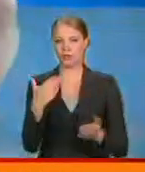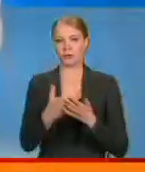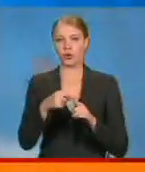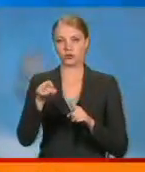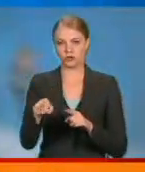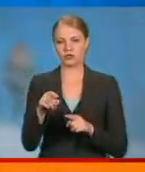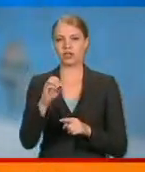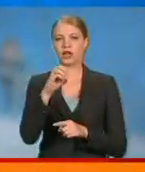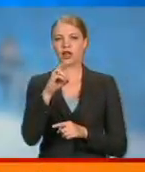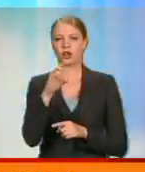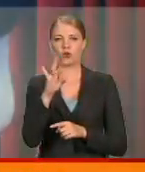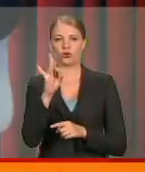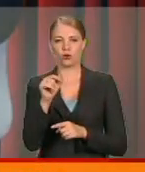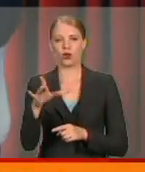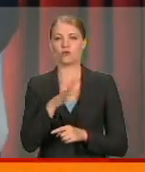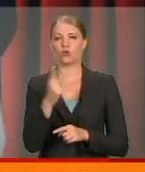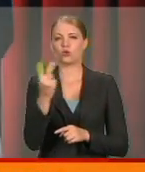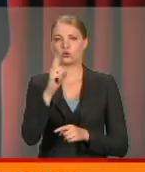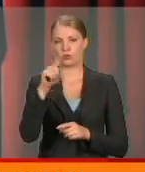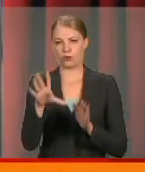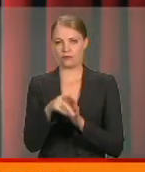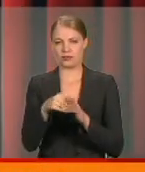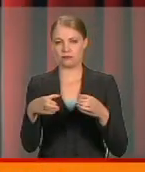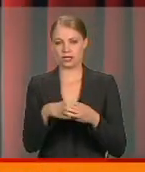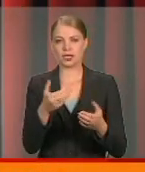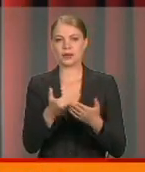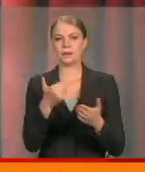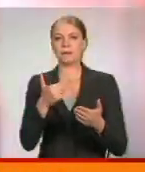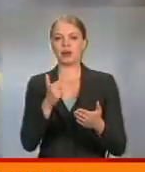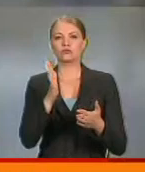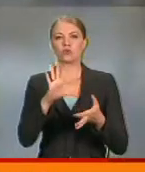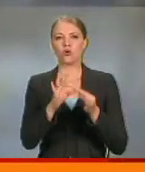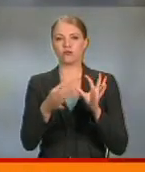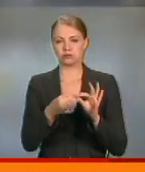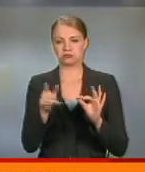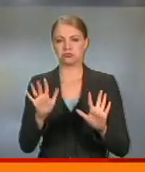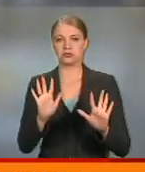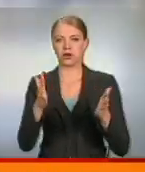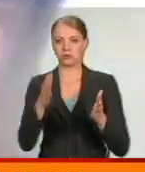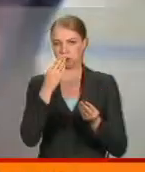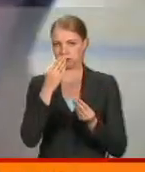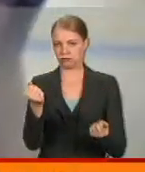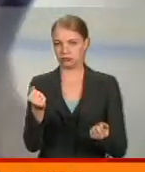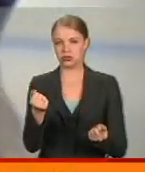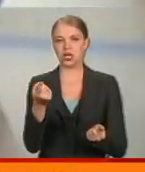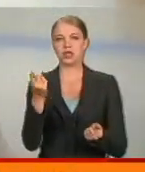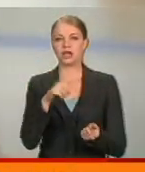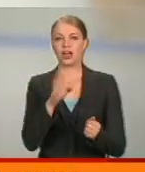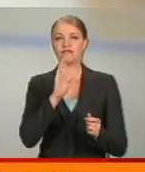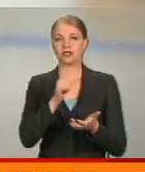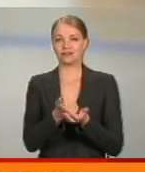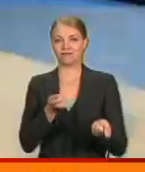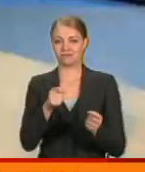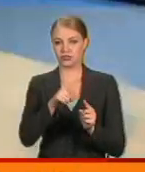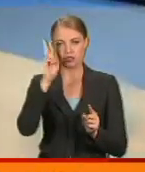це Елеонора Романова була другим номером збірної та перед самісінькою Олімпіадою раптово зникла. Навіть Дерюгіна тоді